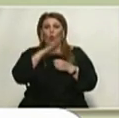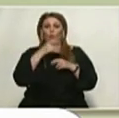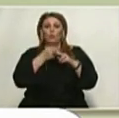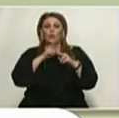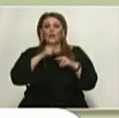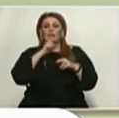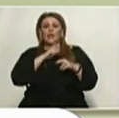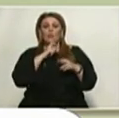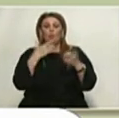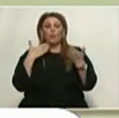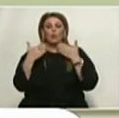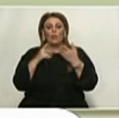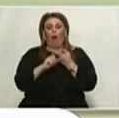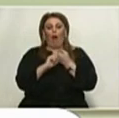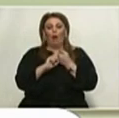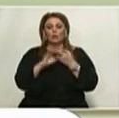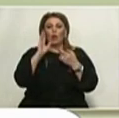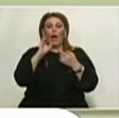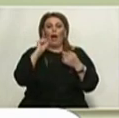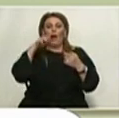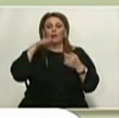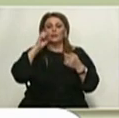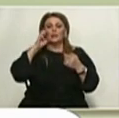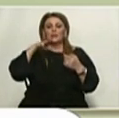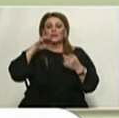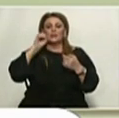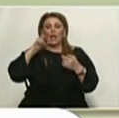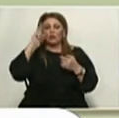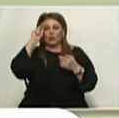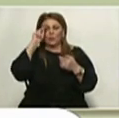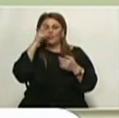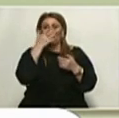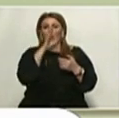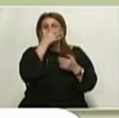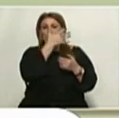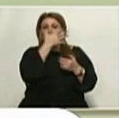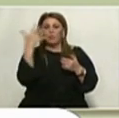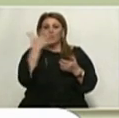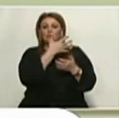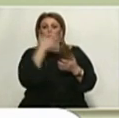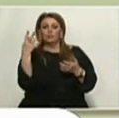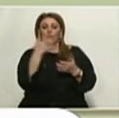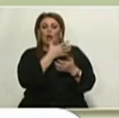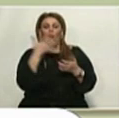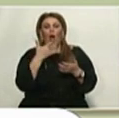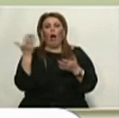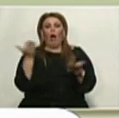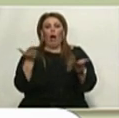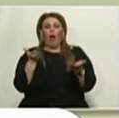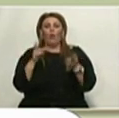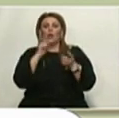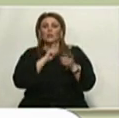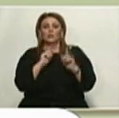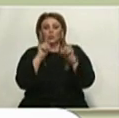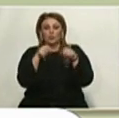tələbələrin münasibətdə asılı olacaqdır onların attestat qiymətlərinin göstəricilərindən. Əgər qəbul olunan